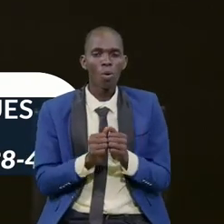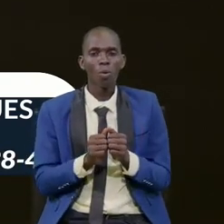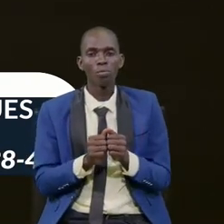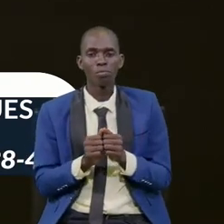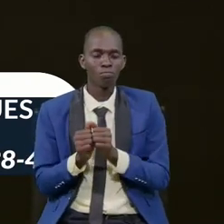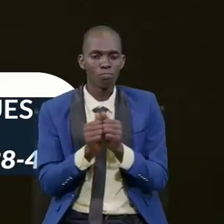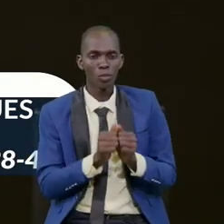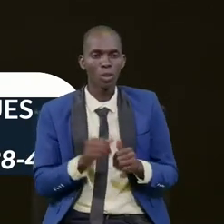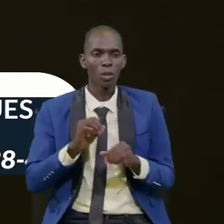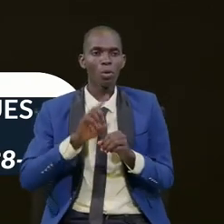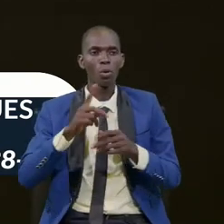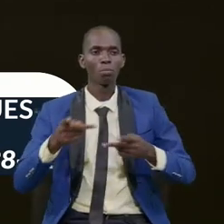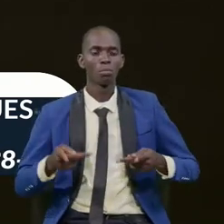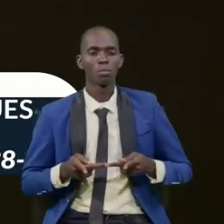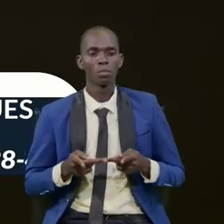lieu.